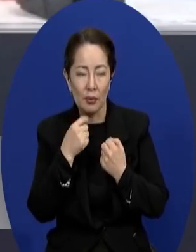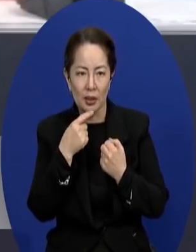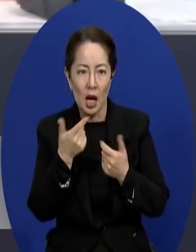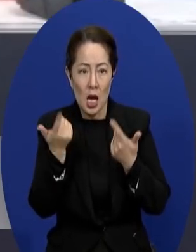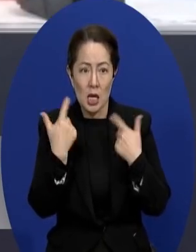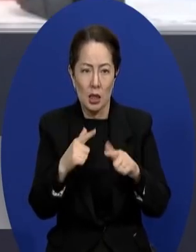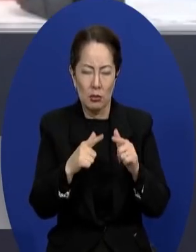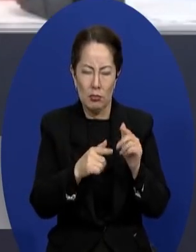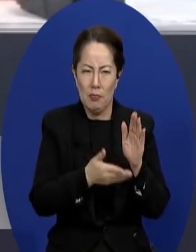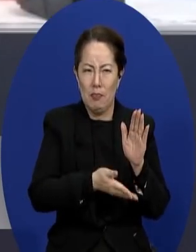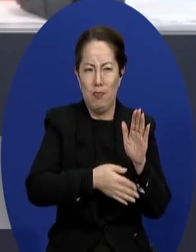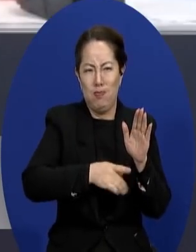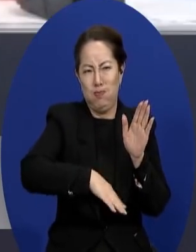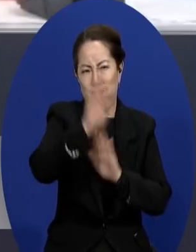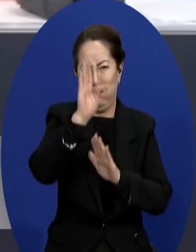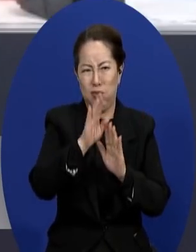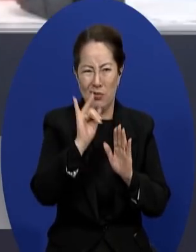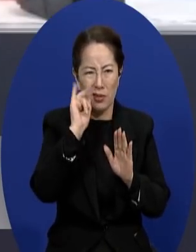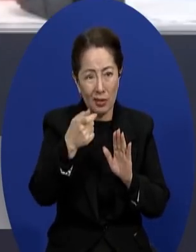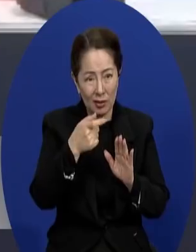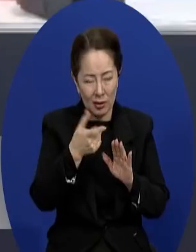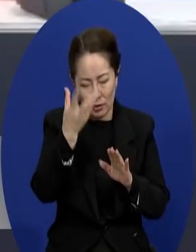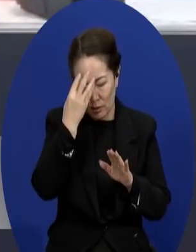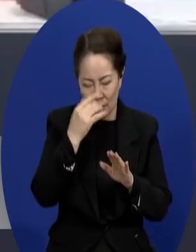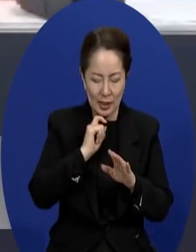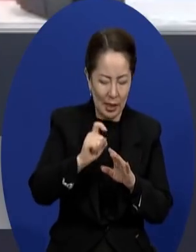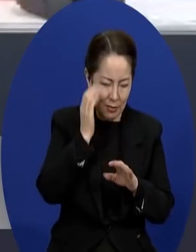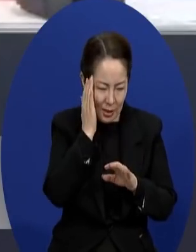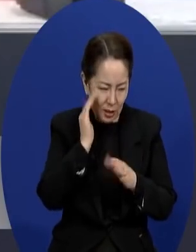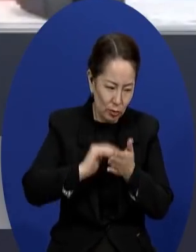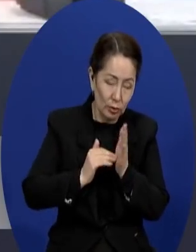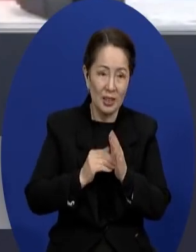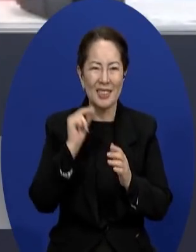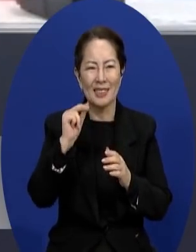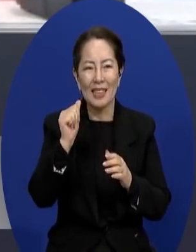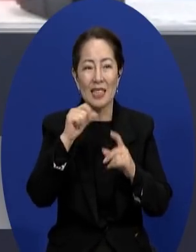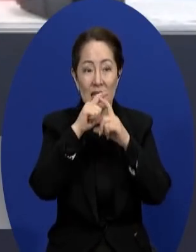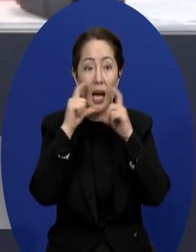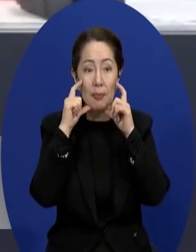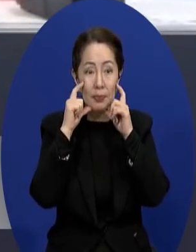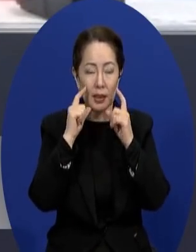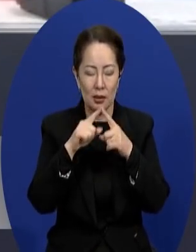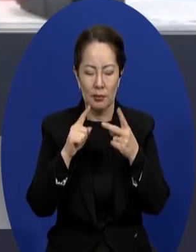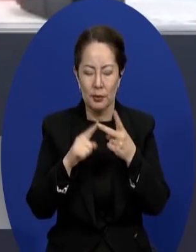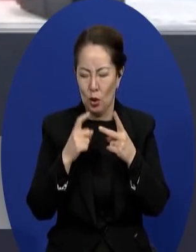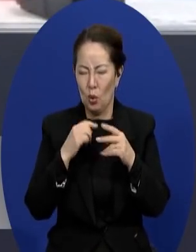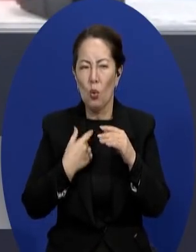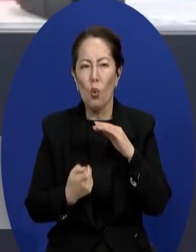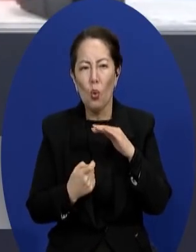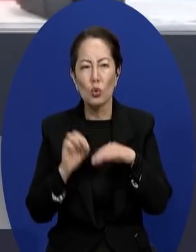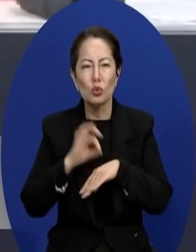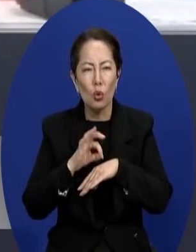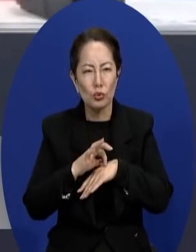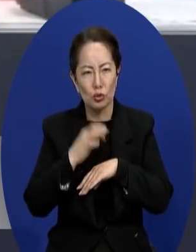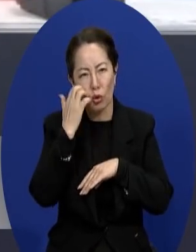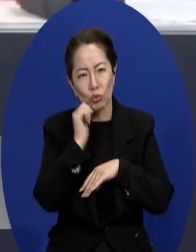Гинтийн огцом өсөлтөө сэргийлэх хариу арга хэмжээг авах төлөвлөгөө боловсруулах, чанартай амны хаалт хэрэглэх, суур өвчтэй болон өндөр насны гихмит